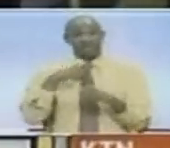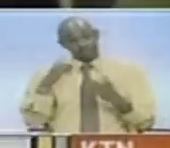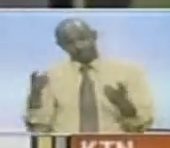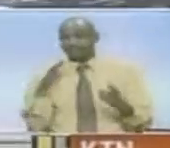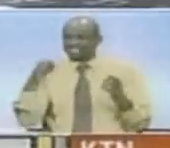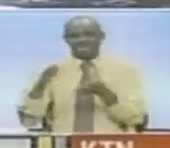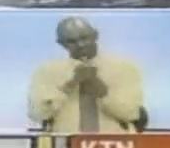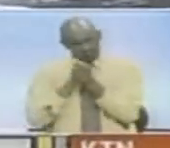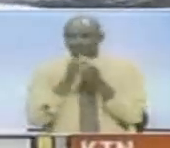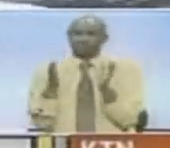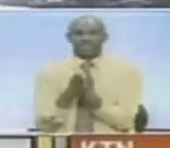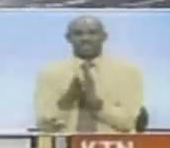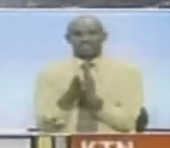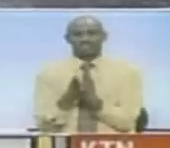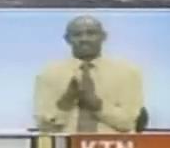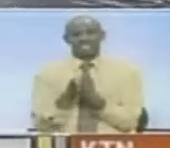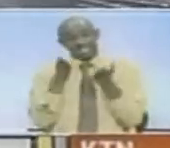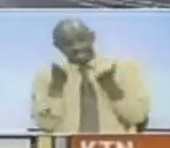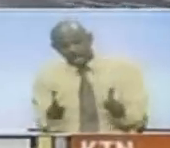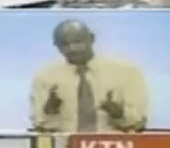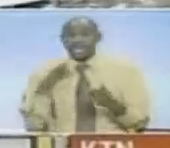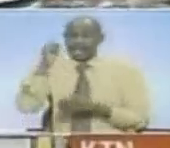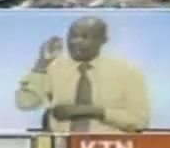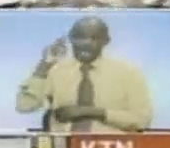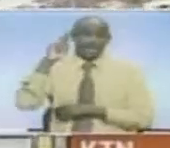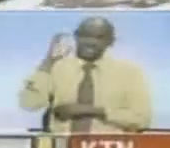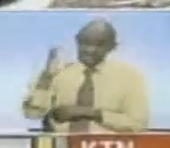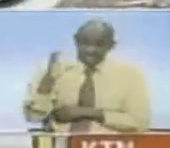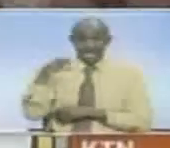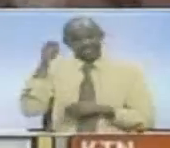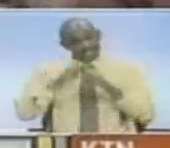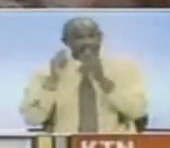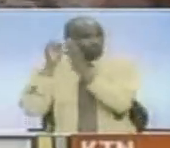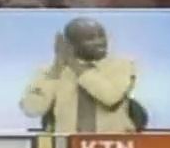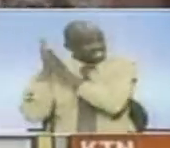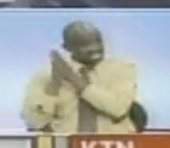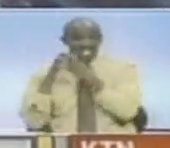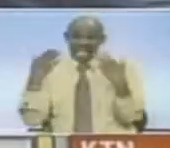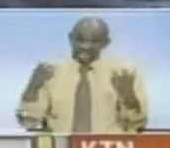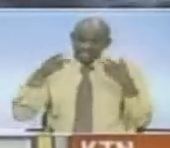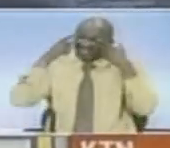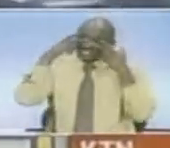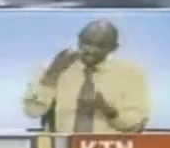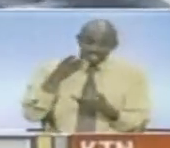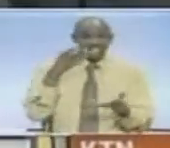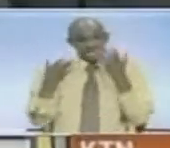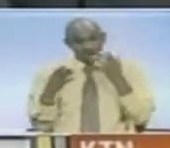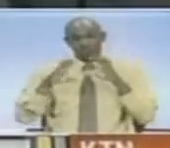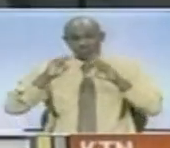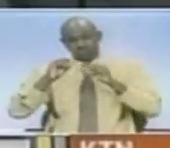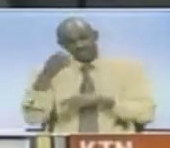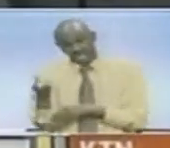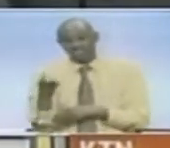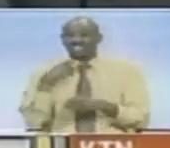kuungana. Mara tuambiwa ni MRC, mara Mungiki, mara magaidi, mara godoro, na